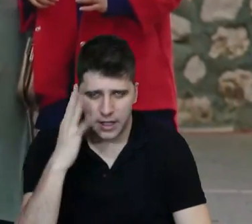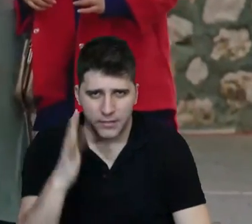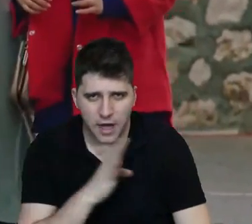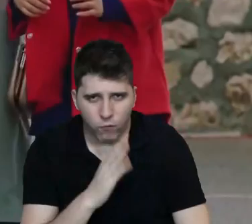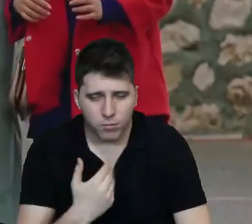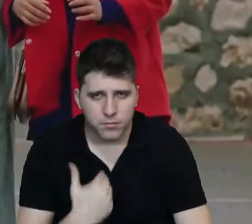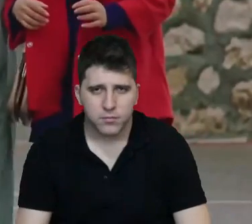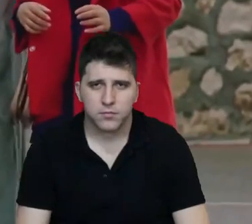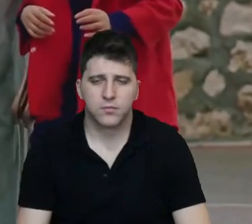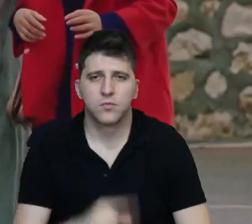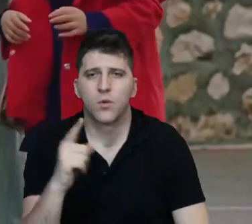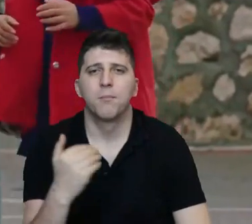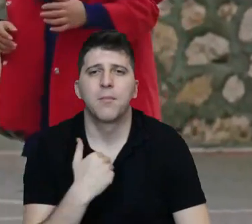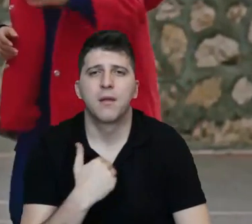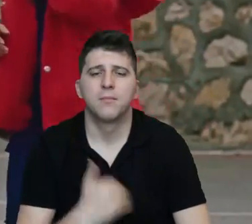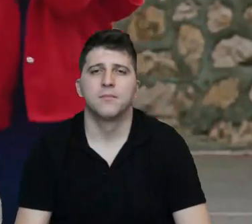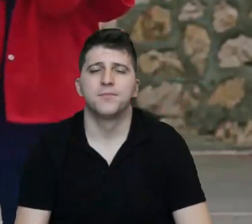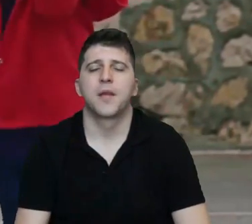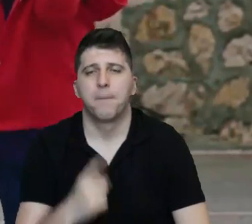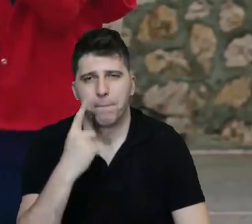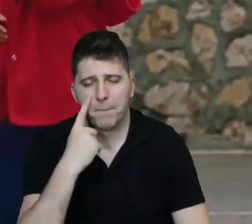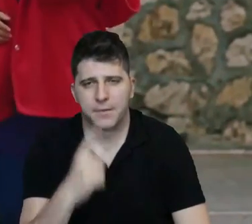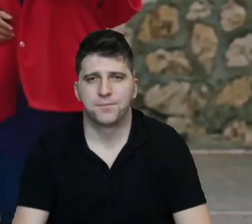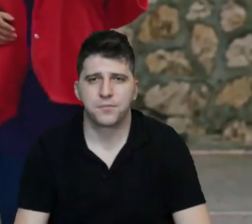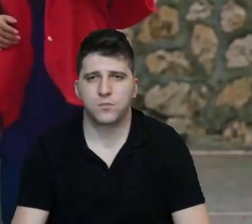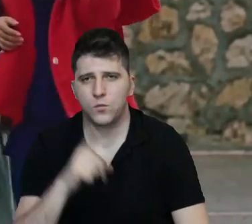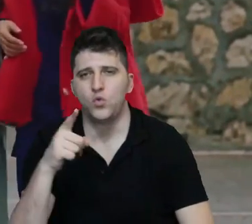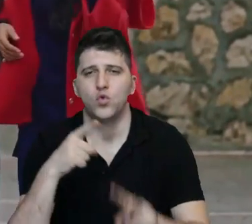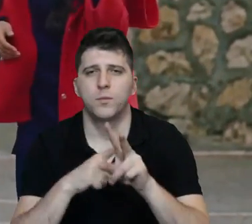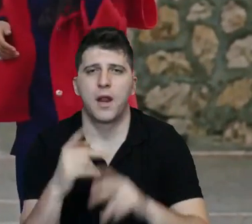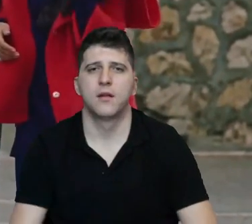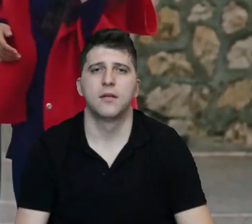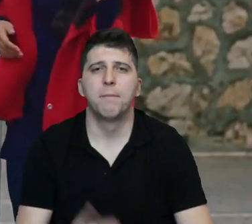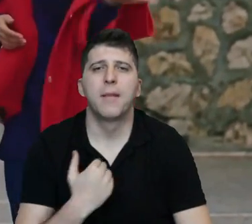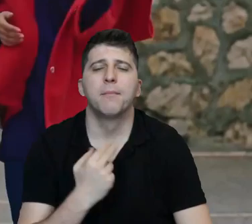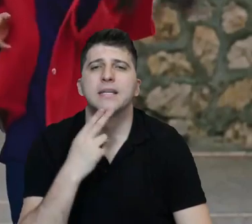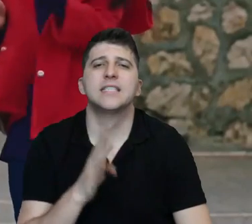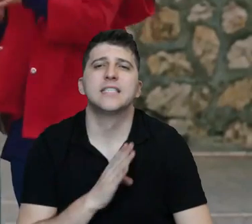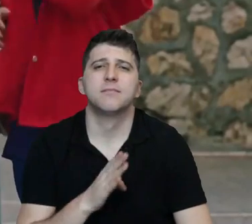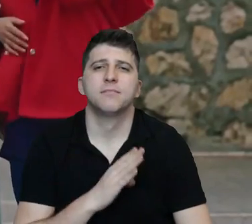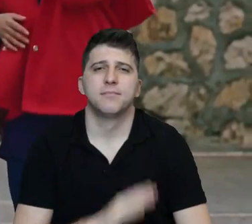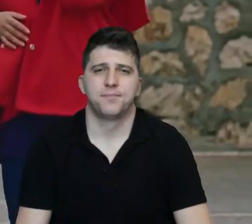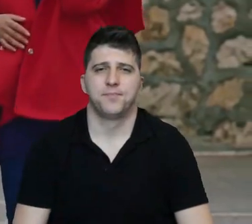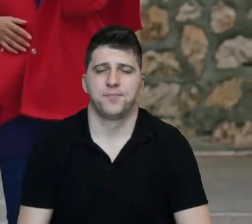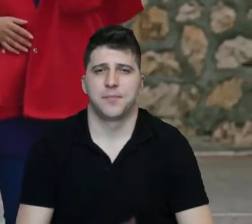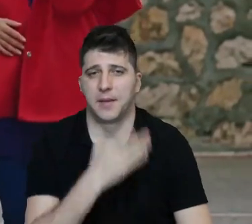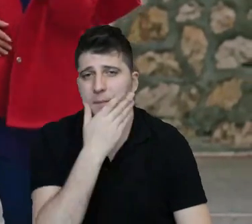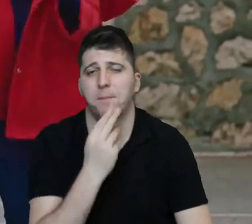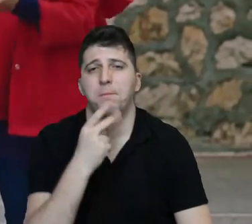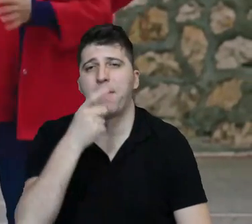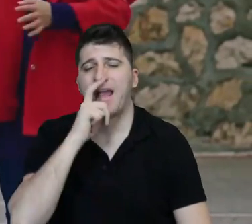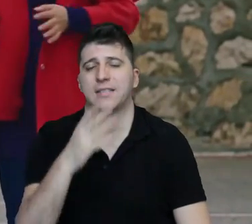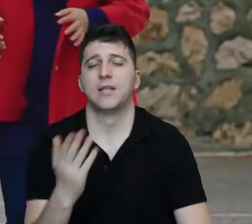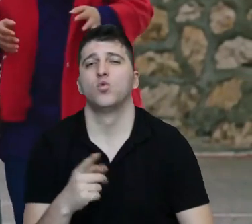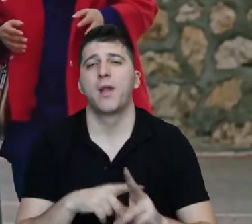beni. Bu benim... Aa, nereye gidiyorsunuz? Bakın, bu Kübra. Benim kızım, asil prensesim. Evet